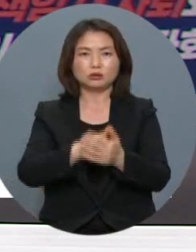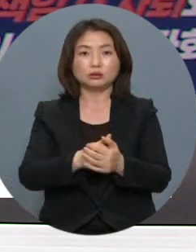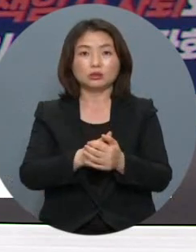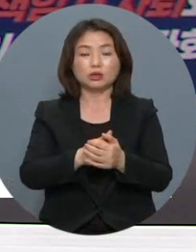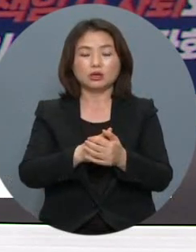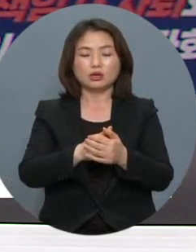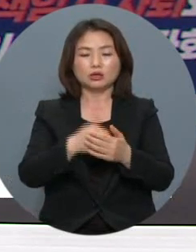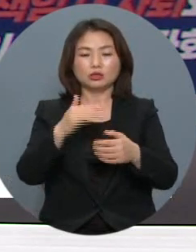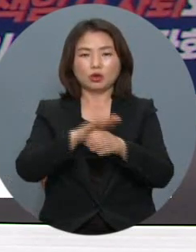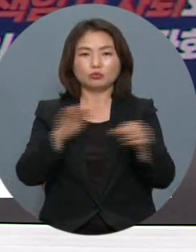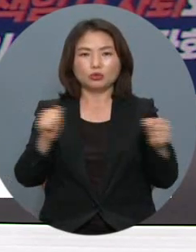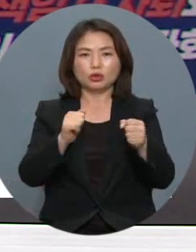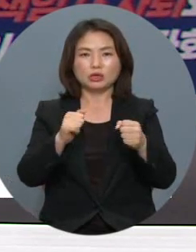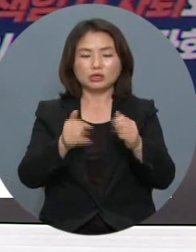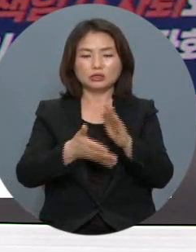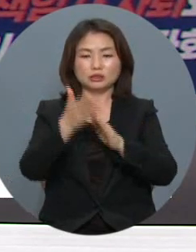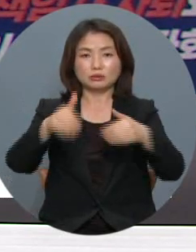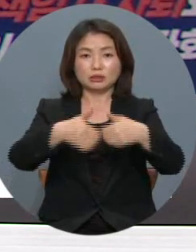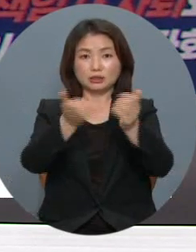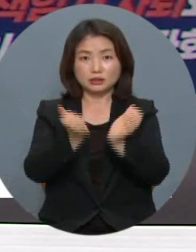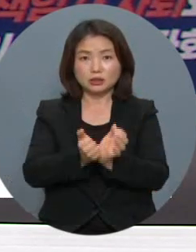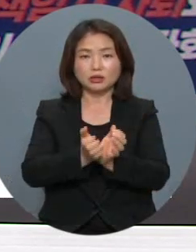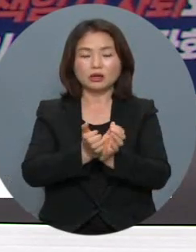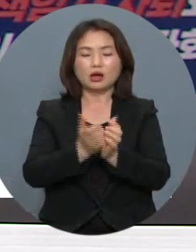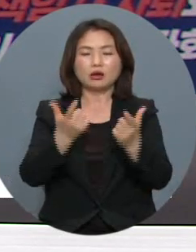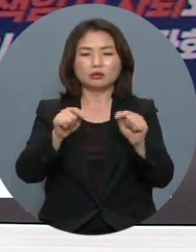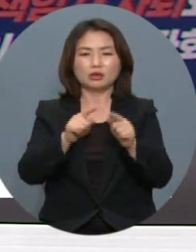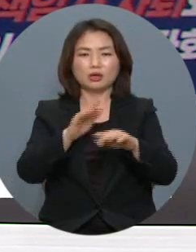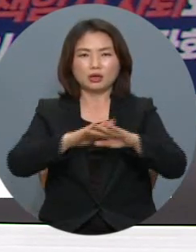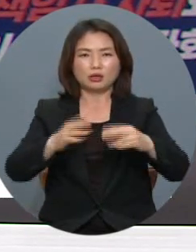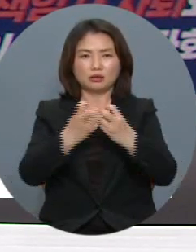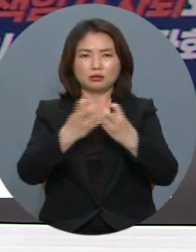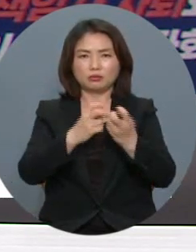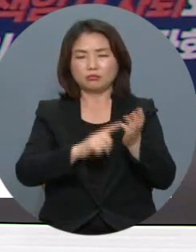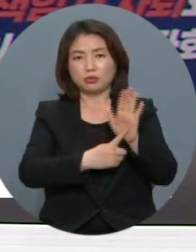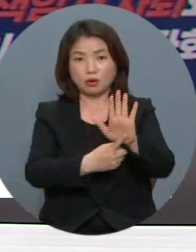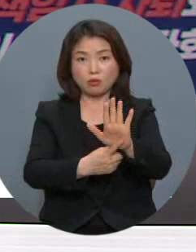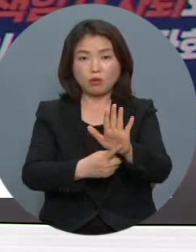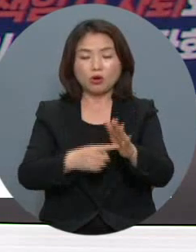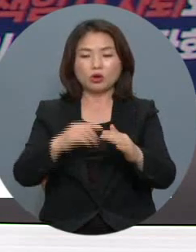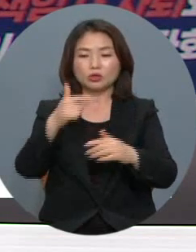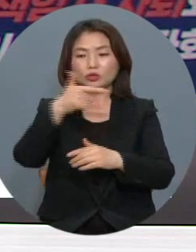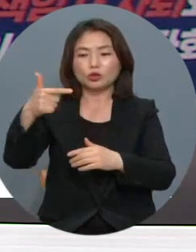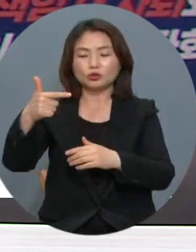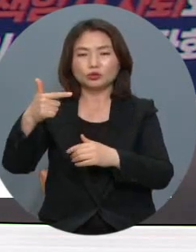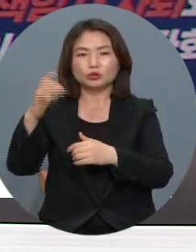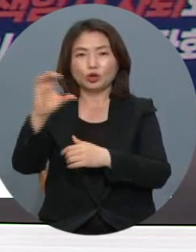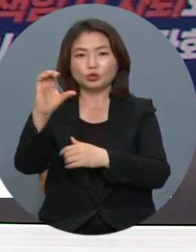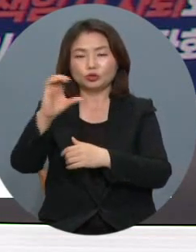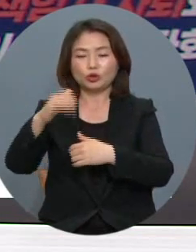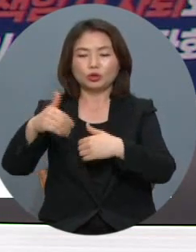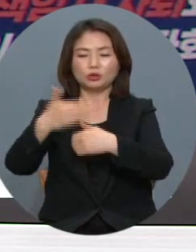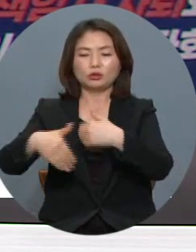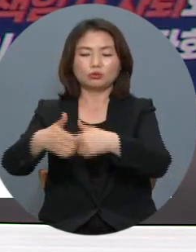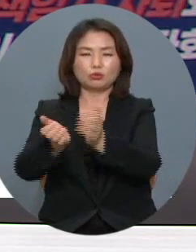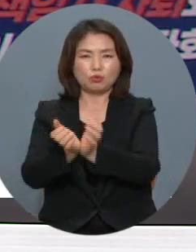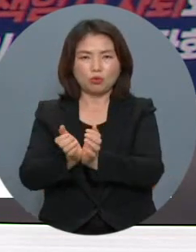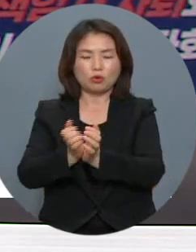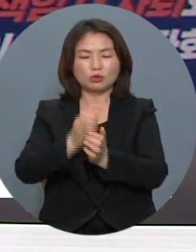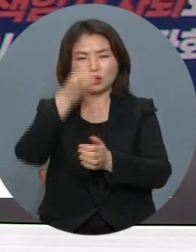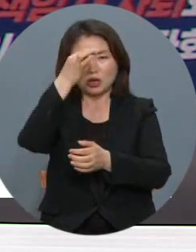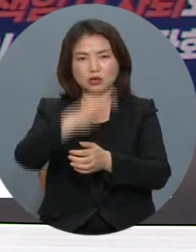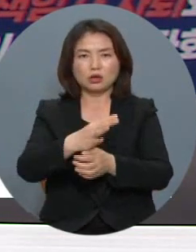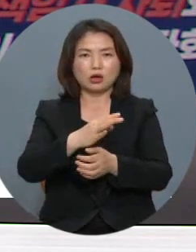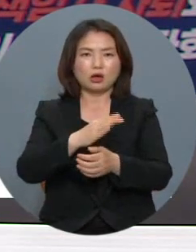경북 60여 개 시민사회단체가 공동대책위원회를 발족하고 천주교 대구대교구에 사과를 요구하고